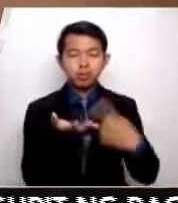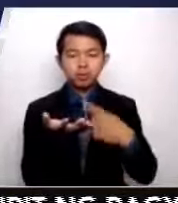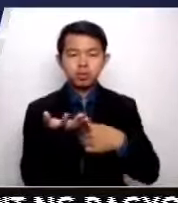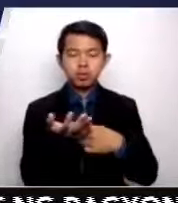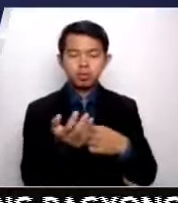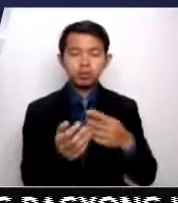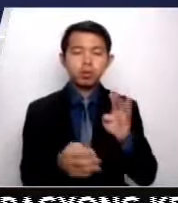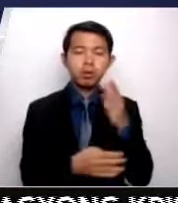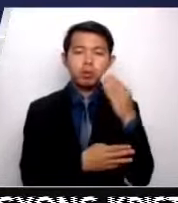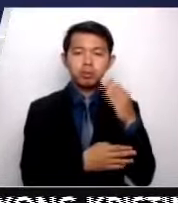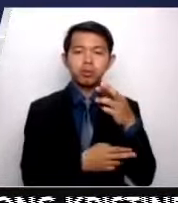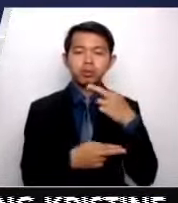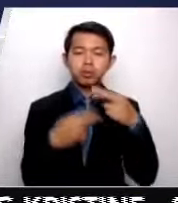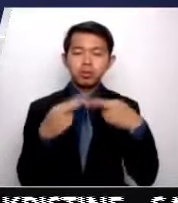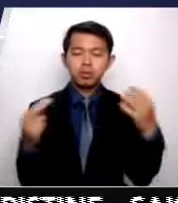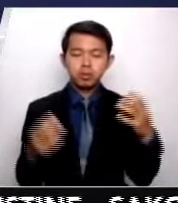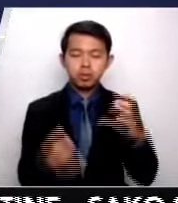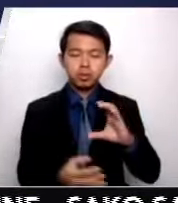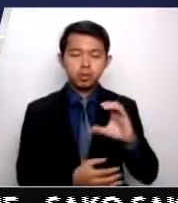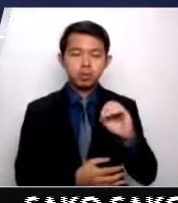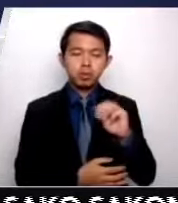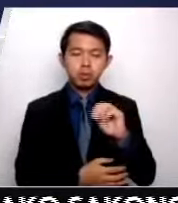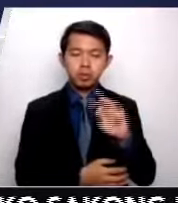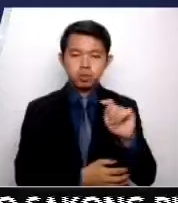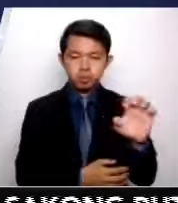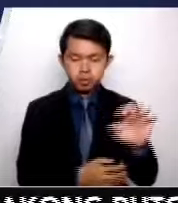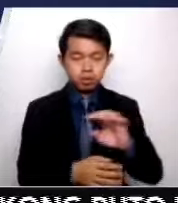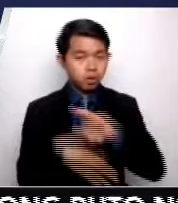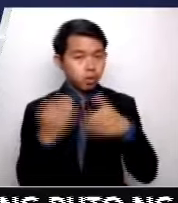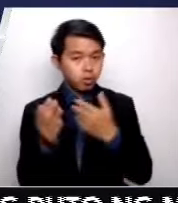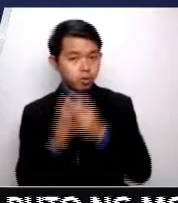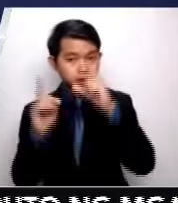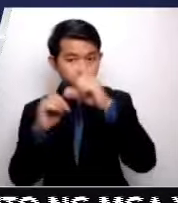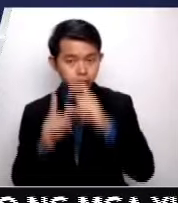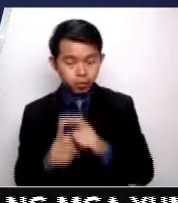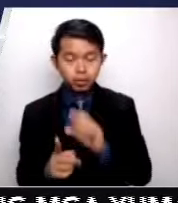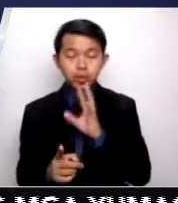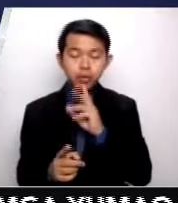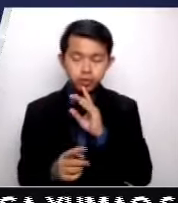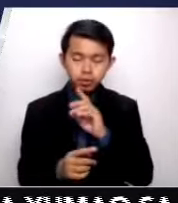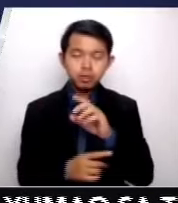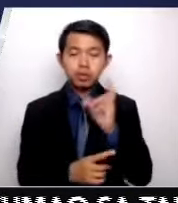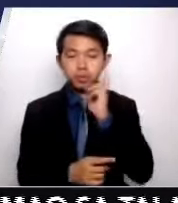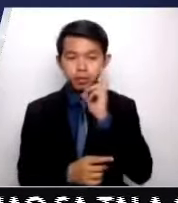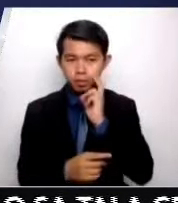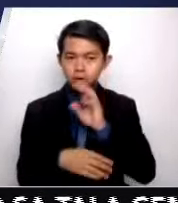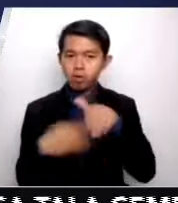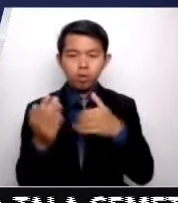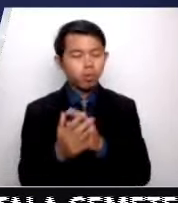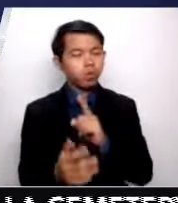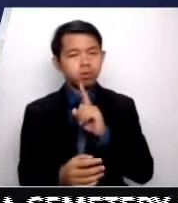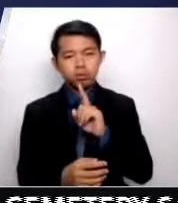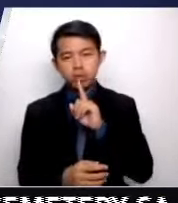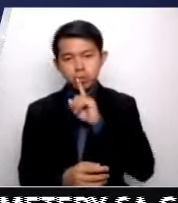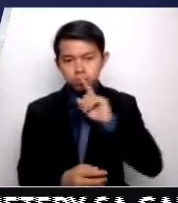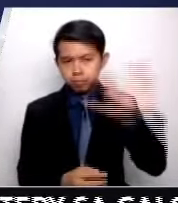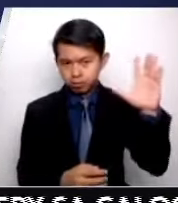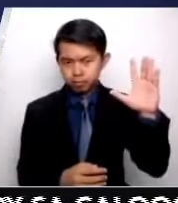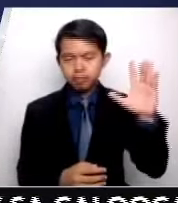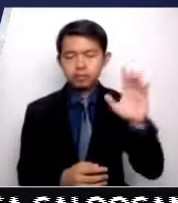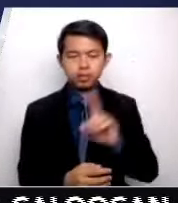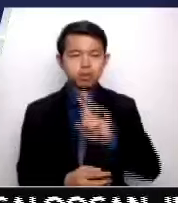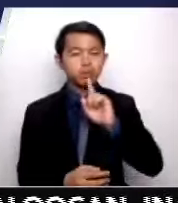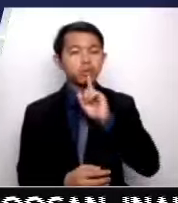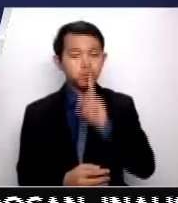ribon lahat ng binitiwan niyang salita kahapon Ay under oath pinanumpaan at sinabi niyang yan ay totoo sa